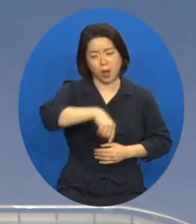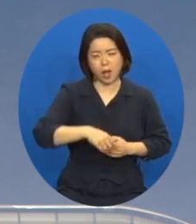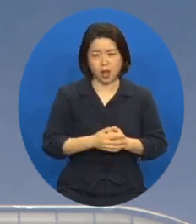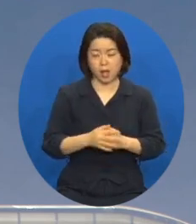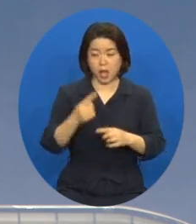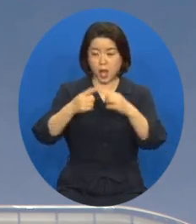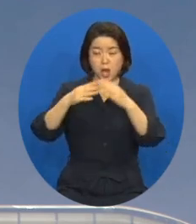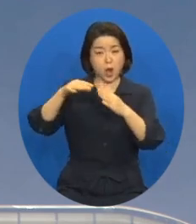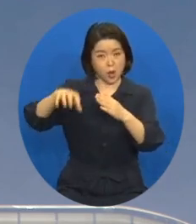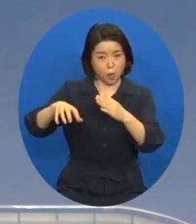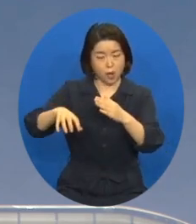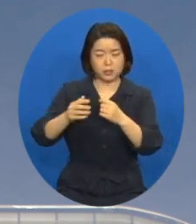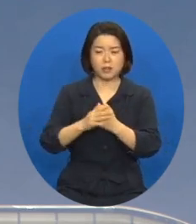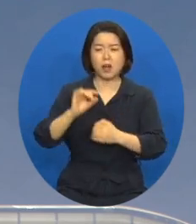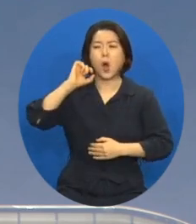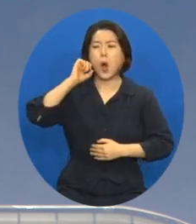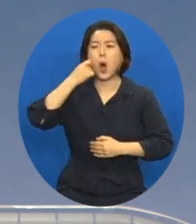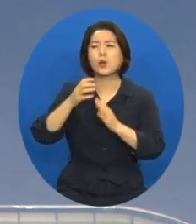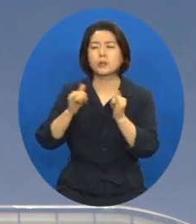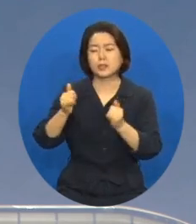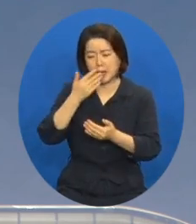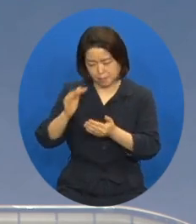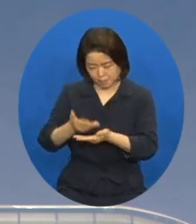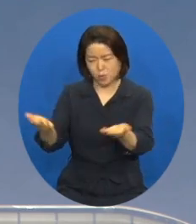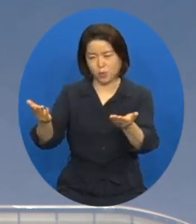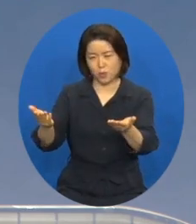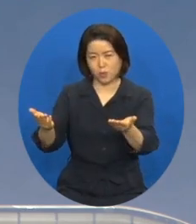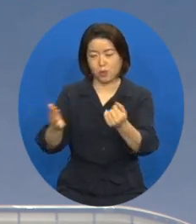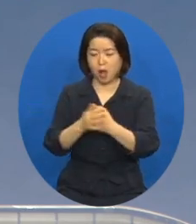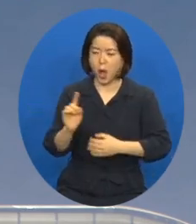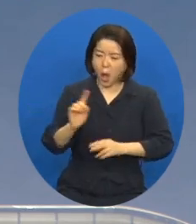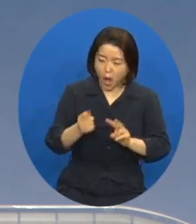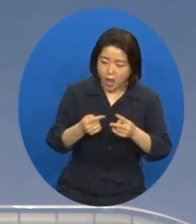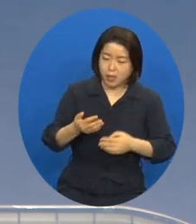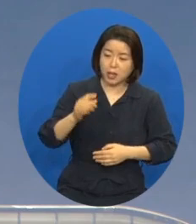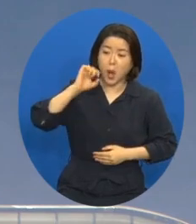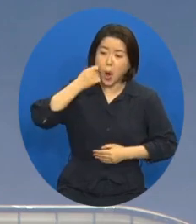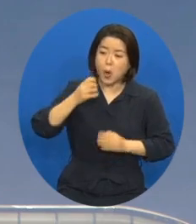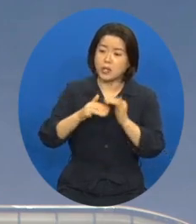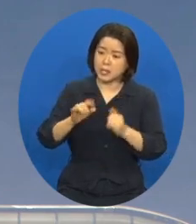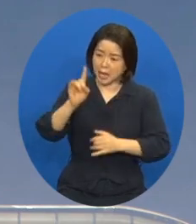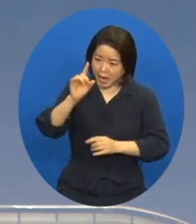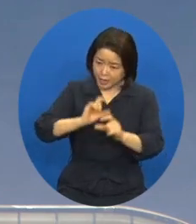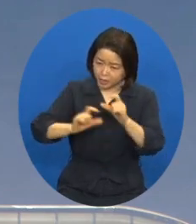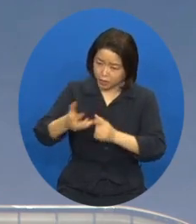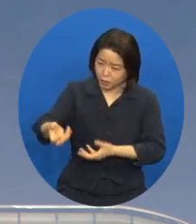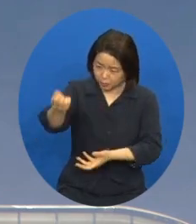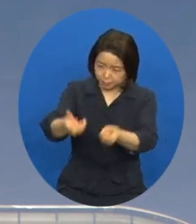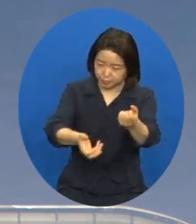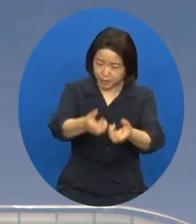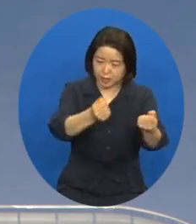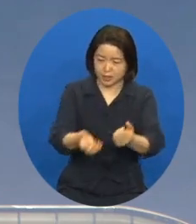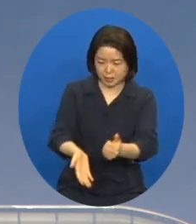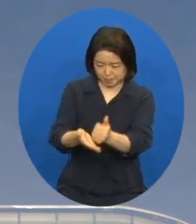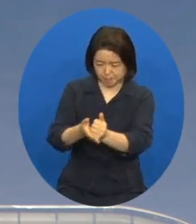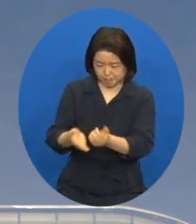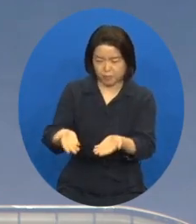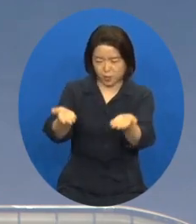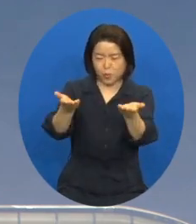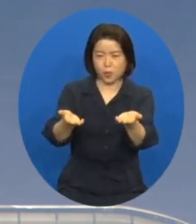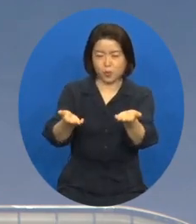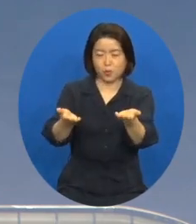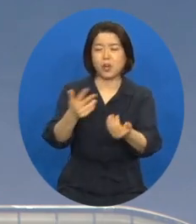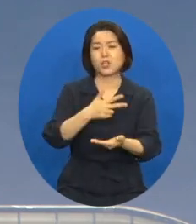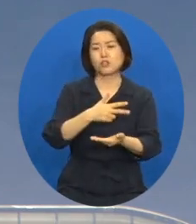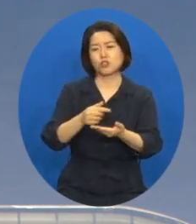와서는 어려운 사람 먹이세요. 어떻든지 어려운 사람에게 하나라도 더 가져가게 섬기세요. 주님께